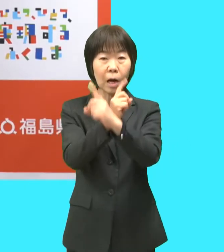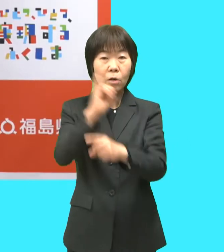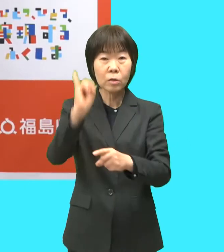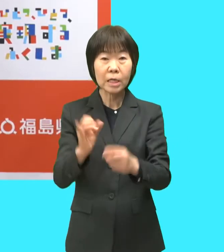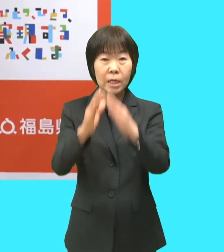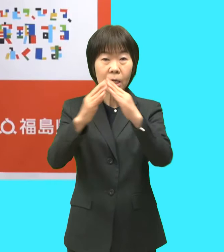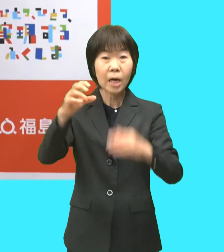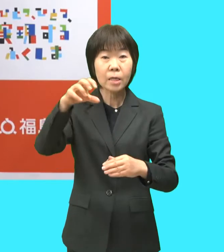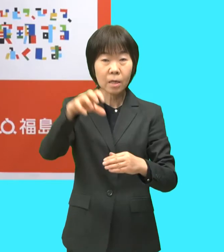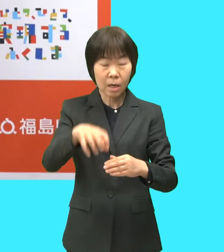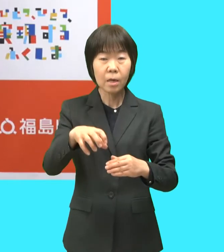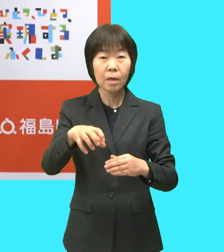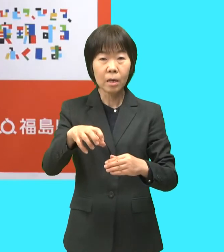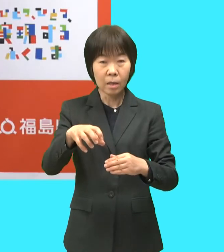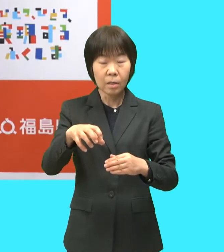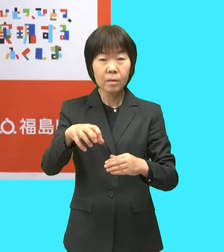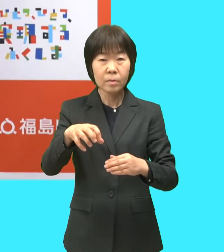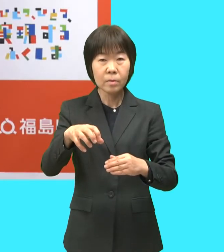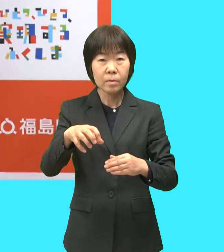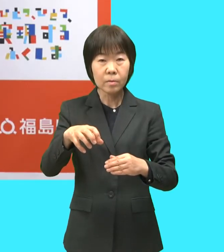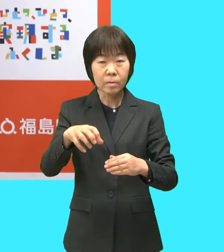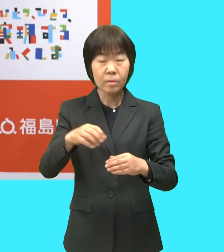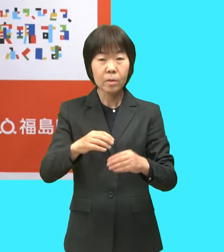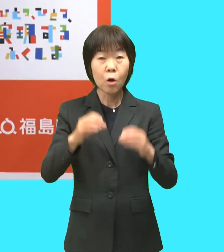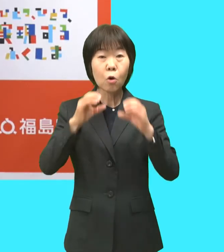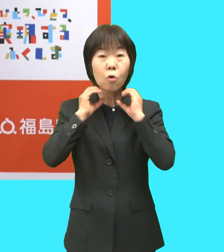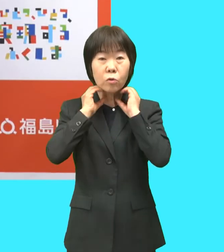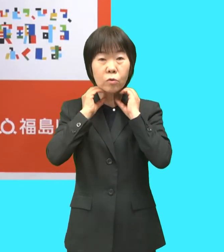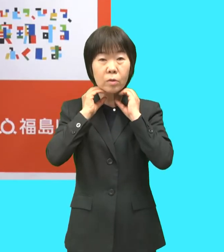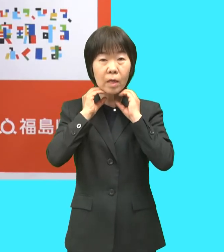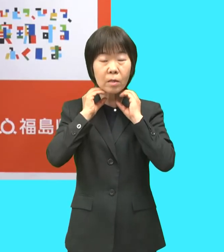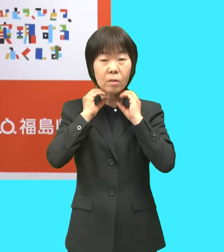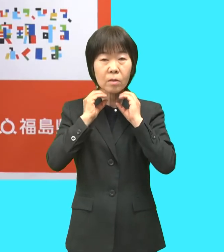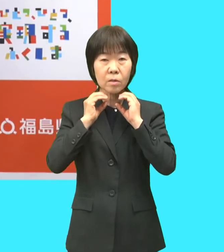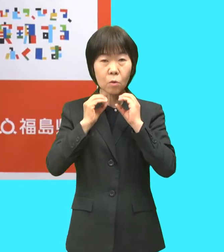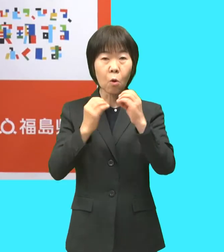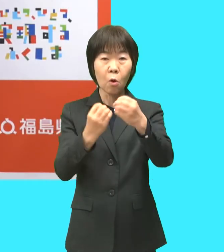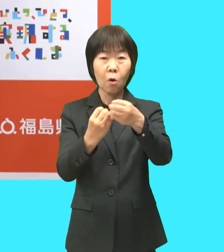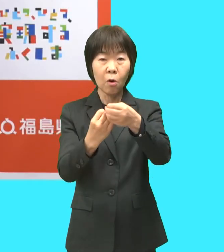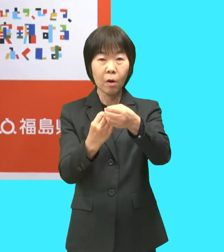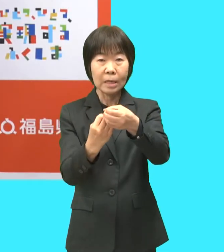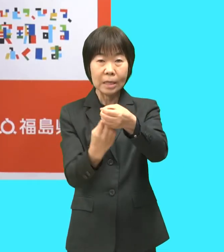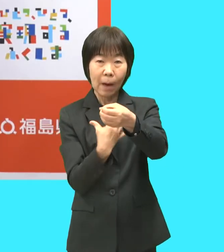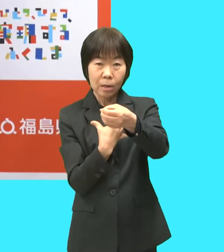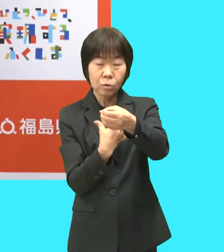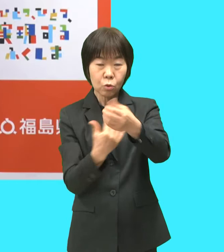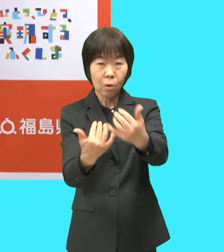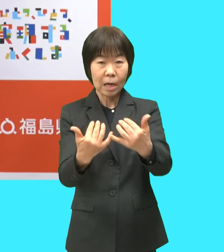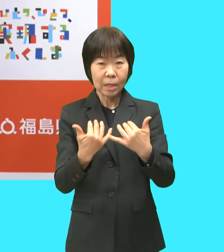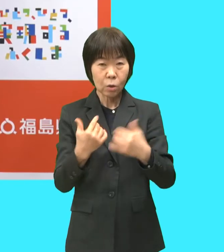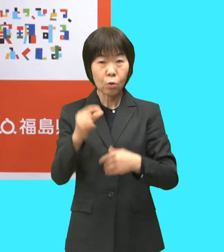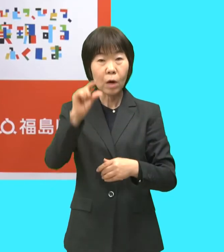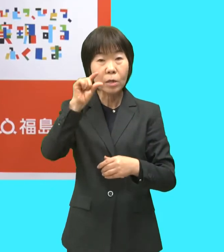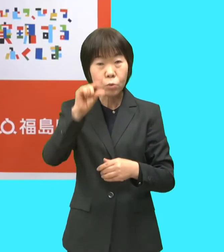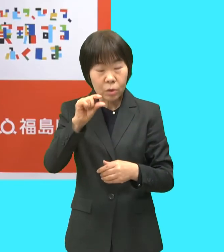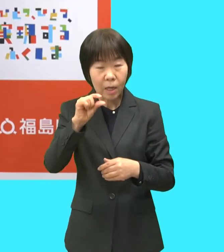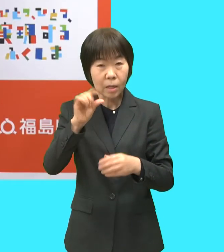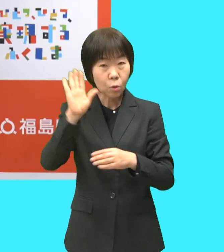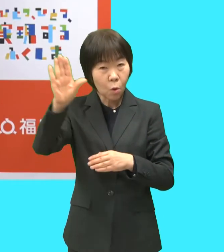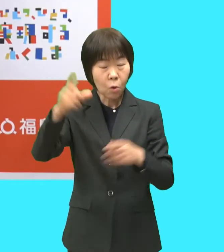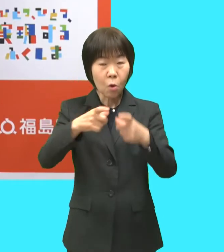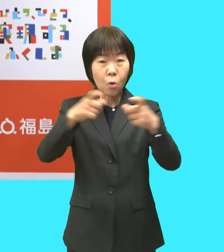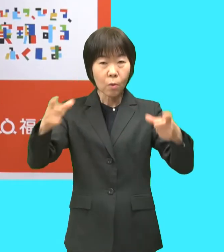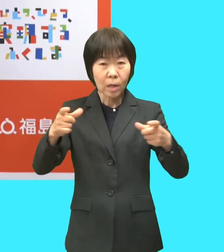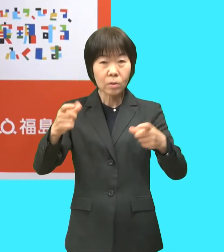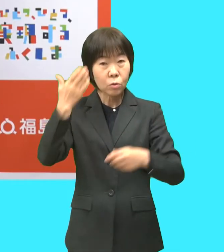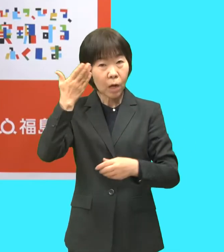会が被爆甲状腺について被爆の影響が少ないと、今後増える可能性